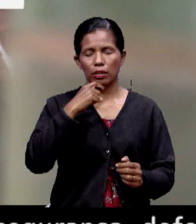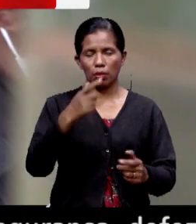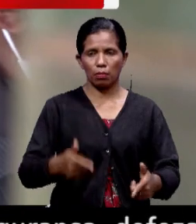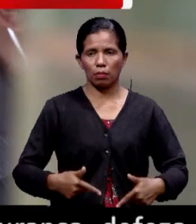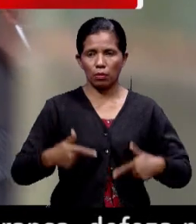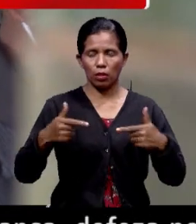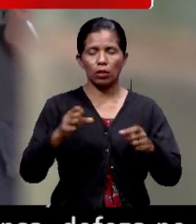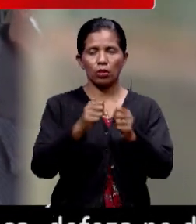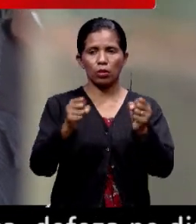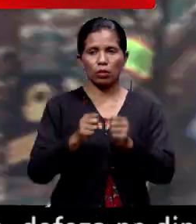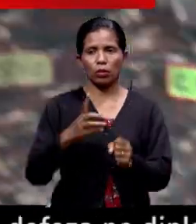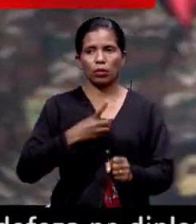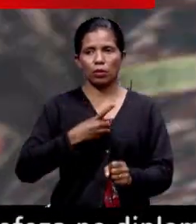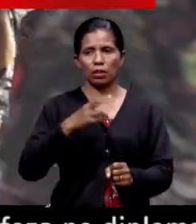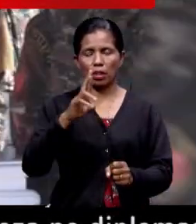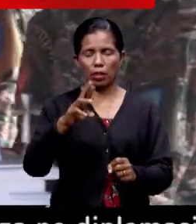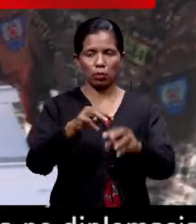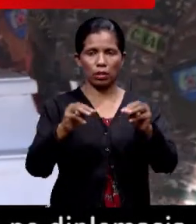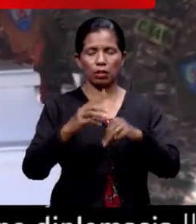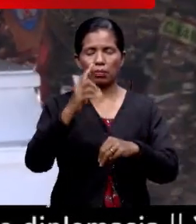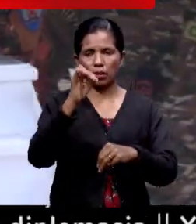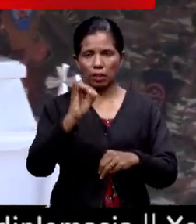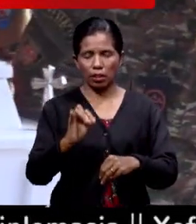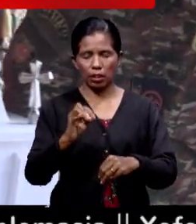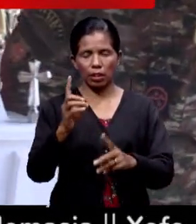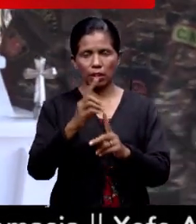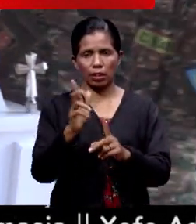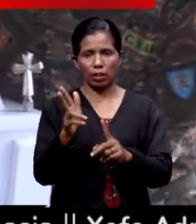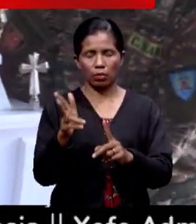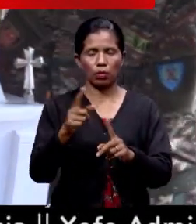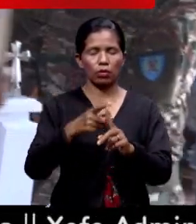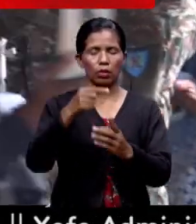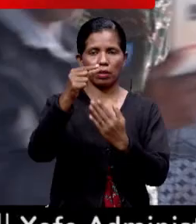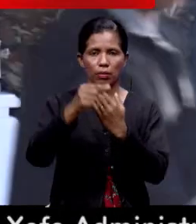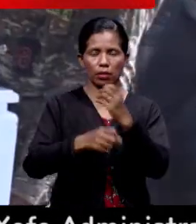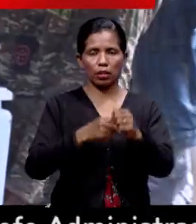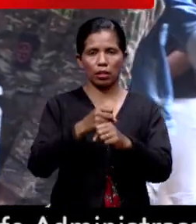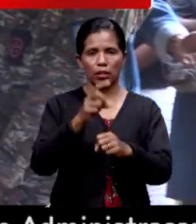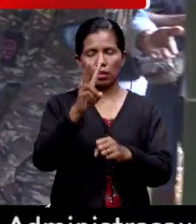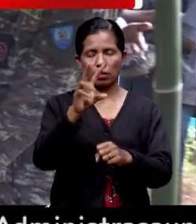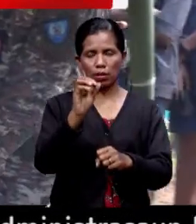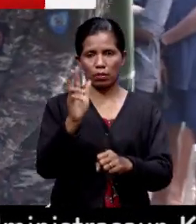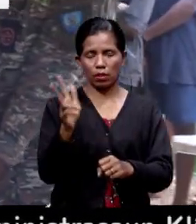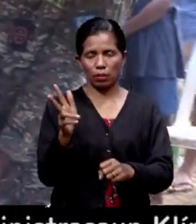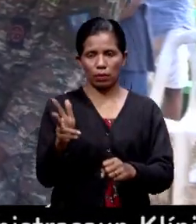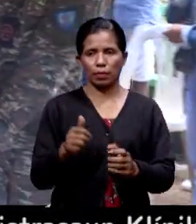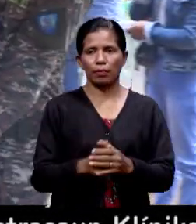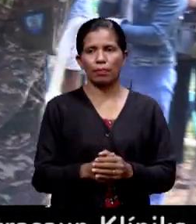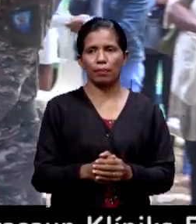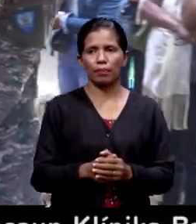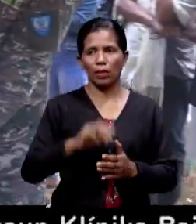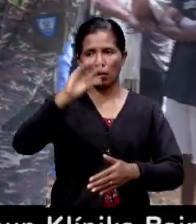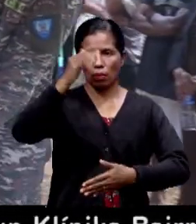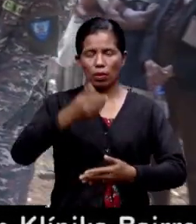suku Dare, munisipi Dili, iha loron Tolnulu, fulan Marsu, tinang riungida atusia Tolnulu. Saudoso oan usi